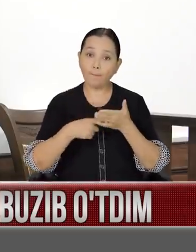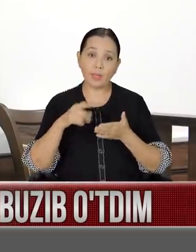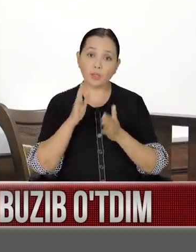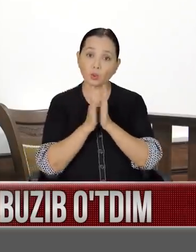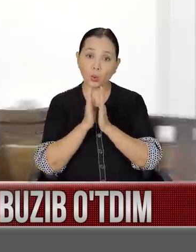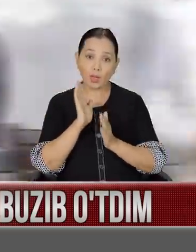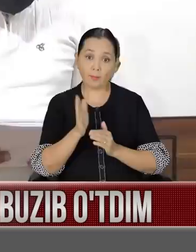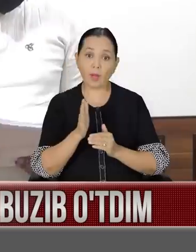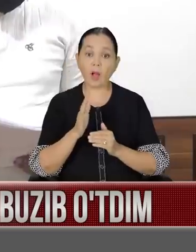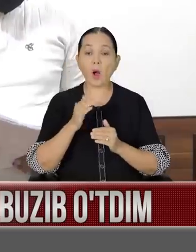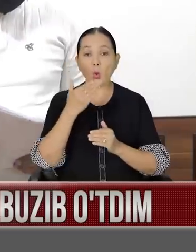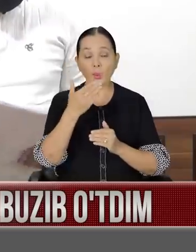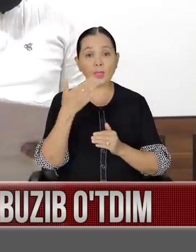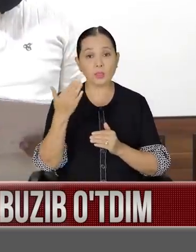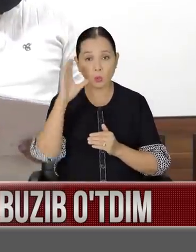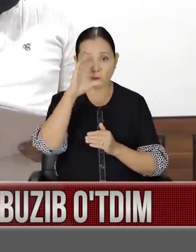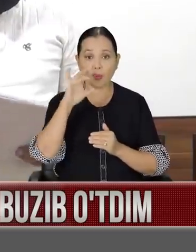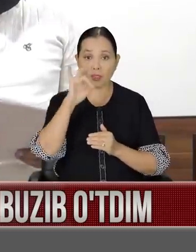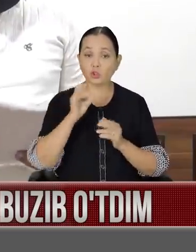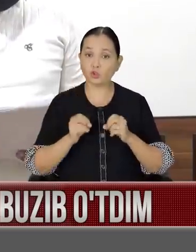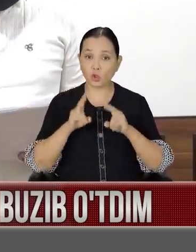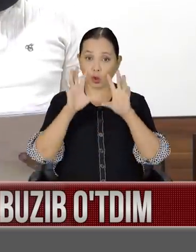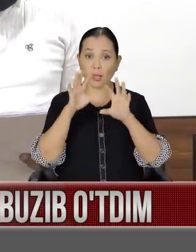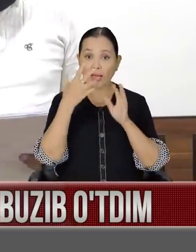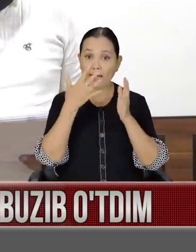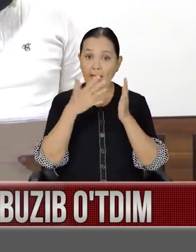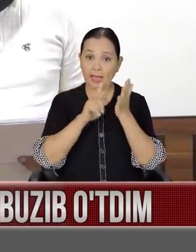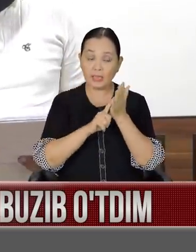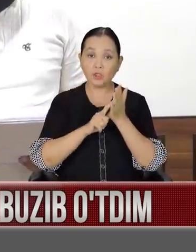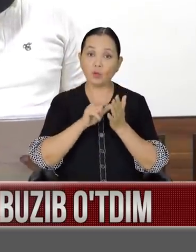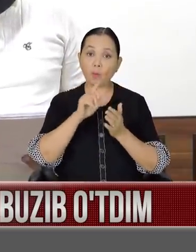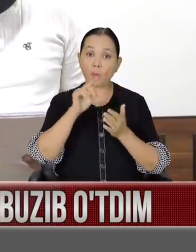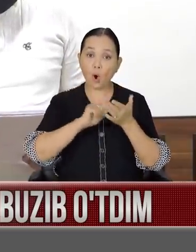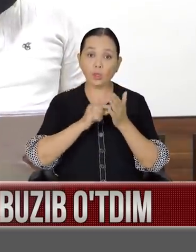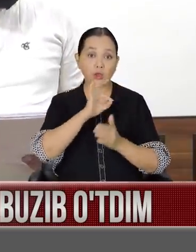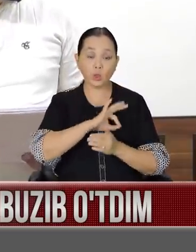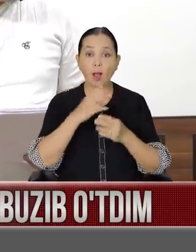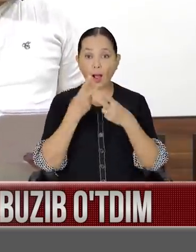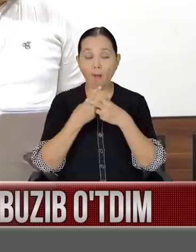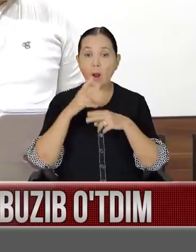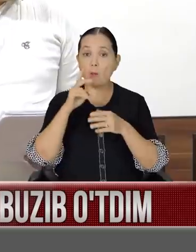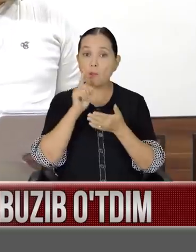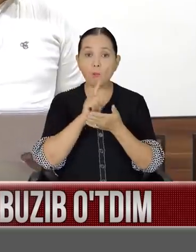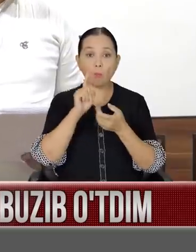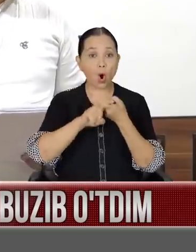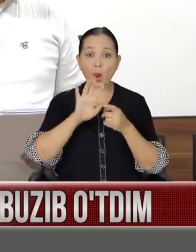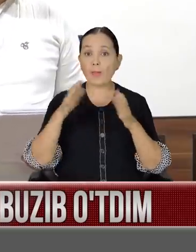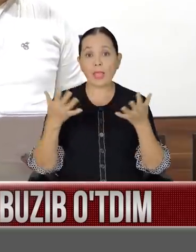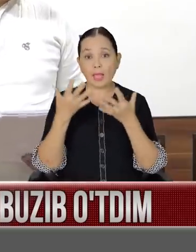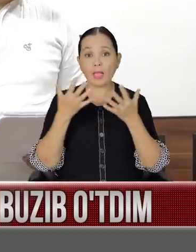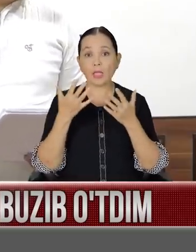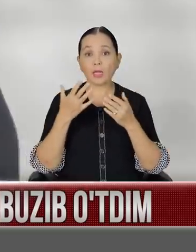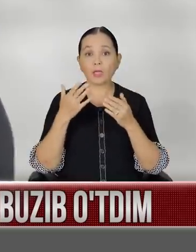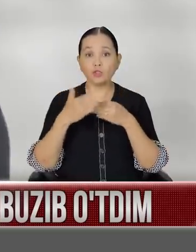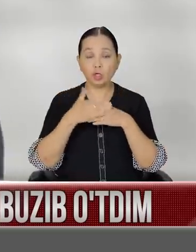belgilashingizni so'rayman. Unga nisbatan O'zbekiston Respublikasi Jinoyat kodeksining 57 moddasini qo'llab, qamoq bilan bog'liq bo'lmagan bir yengilroq jazo berishni